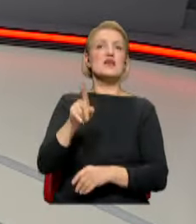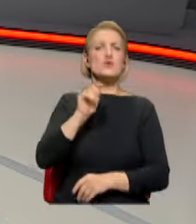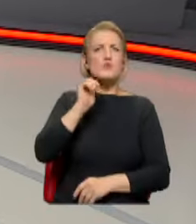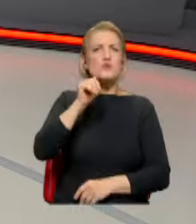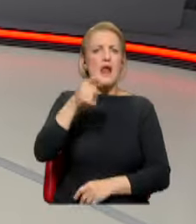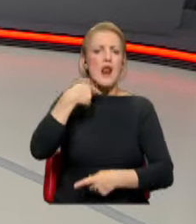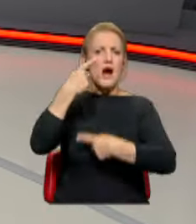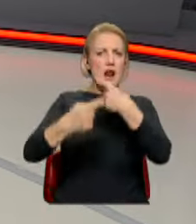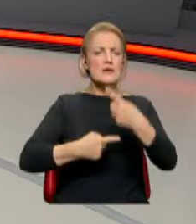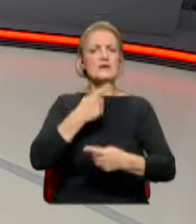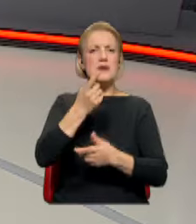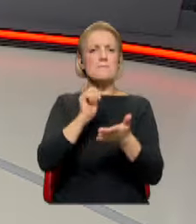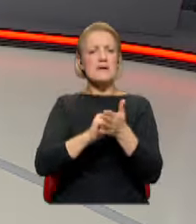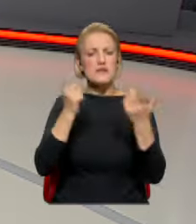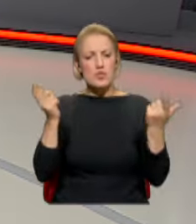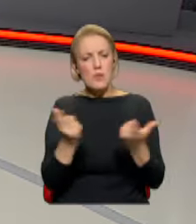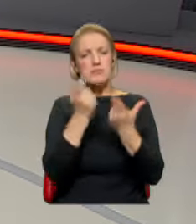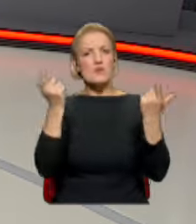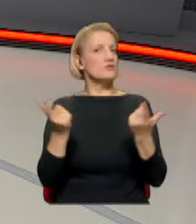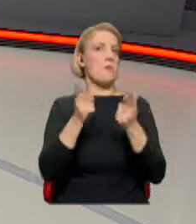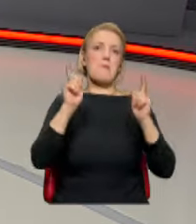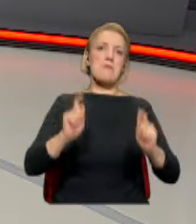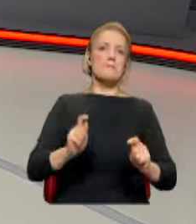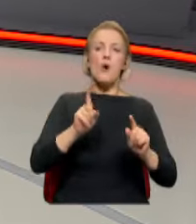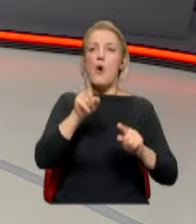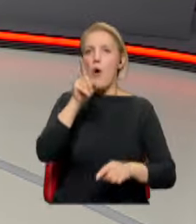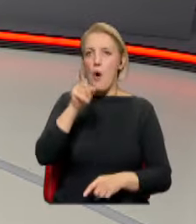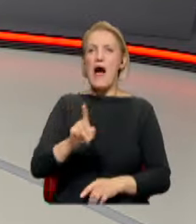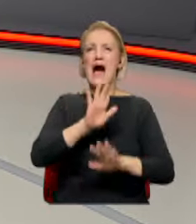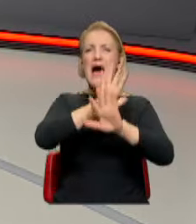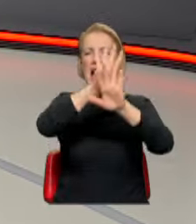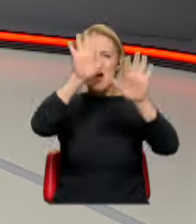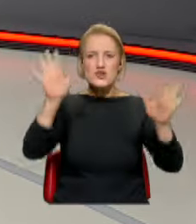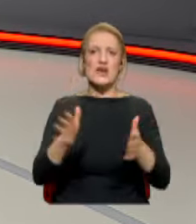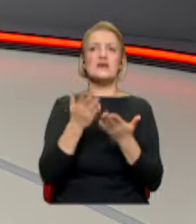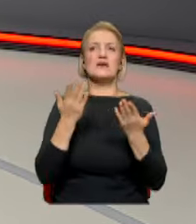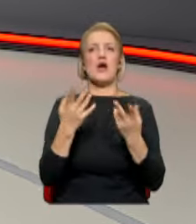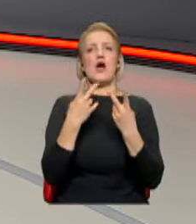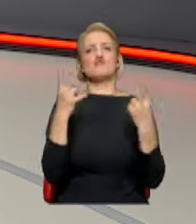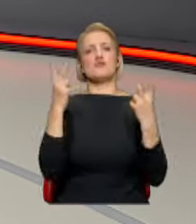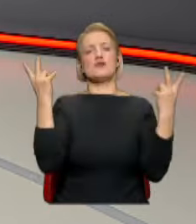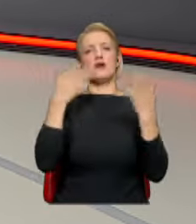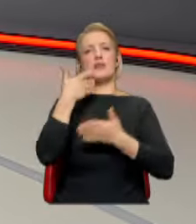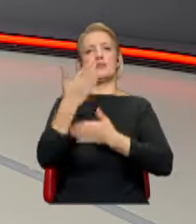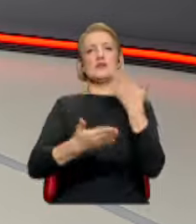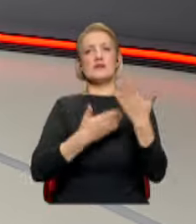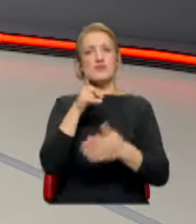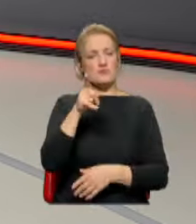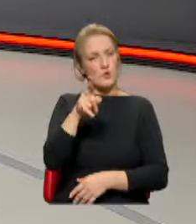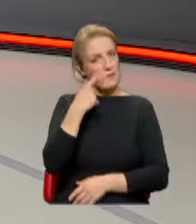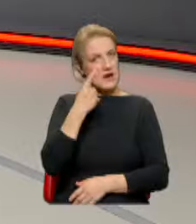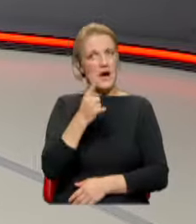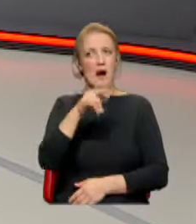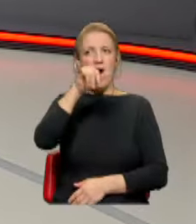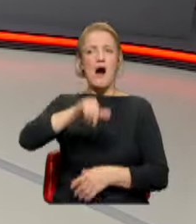çıktı basın toplantısı filan bir şey düzenledi ve orada her şeyi açık açık anlattı şimdi ona bakacağız